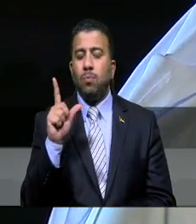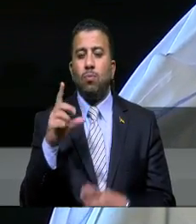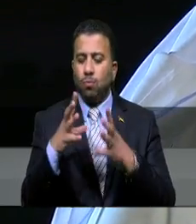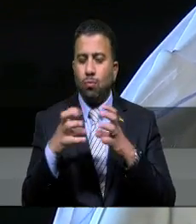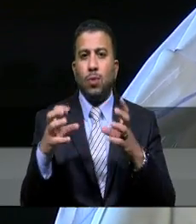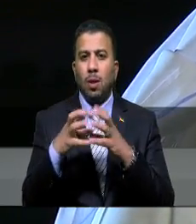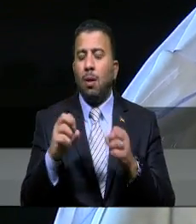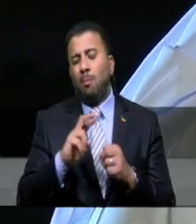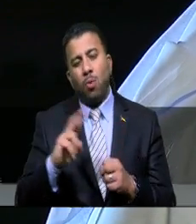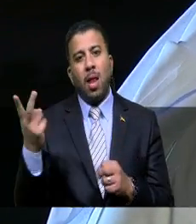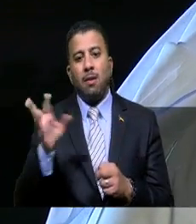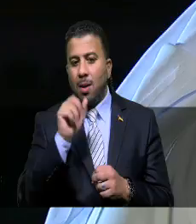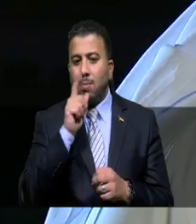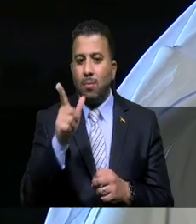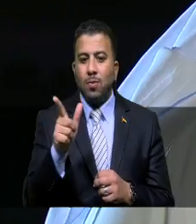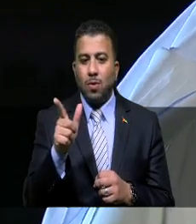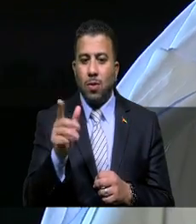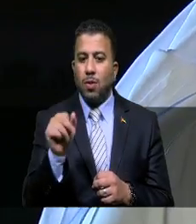مواصفات مختلفة، جمع فيه بين